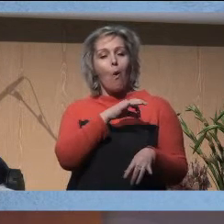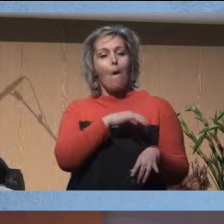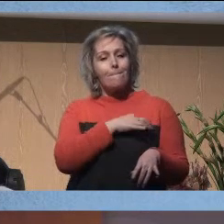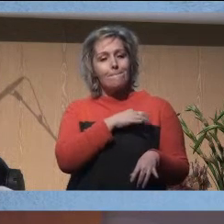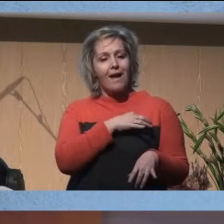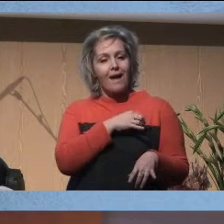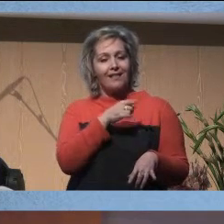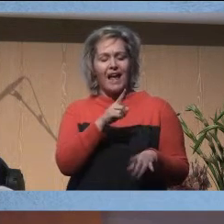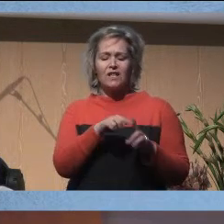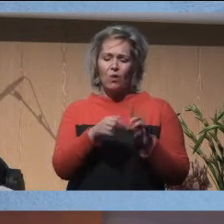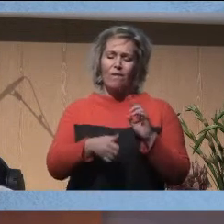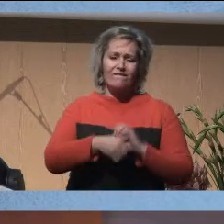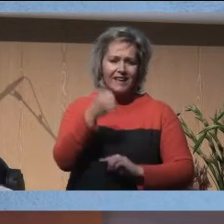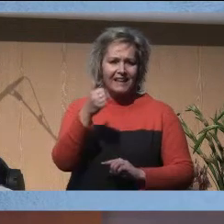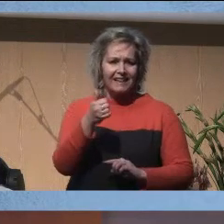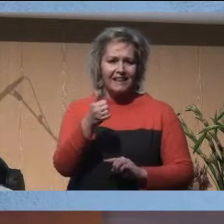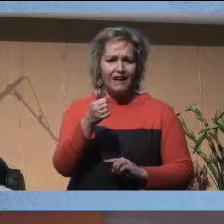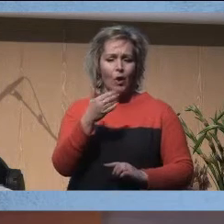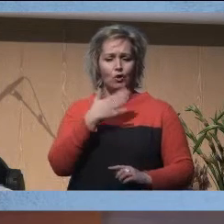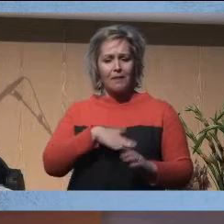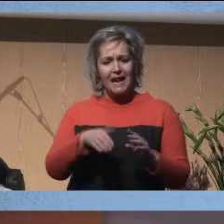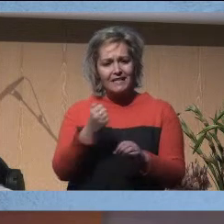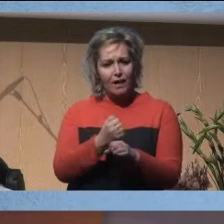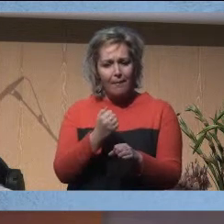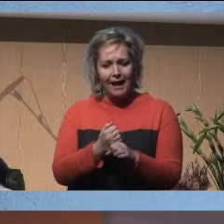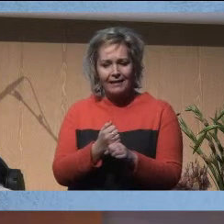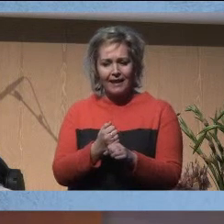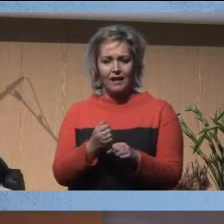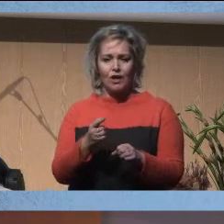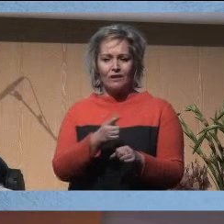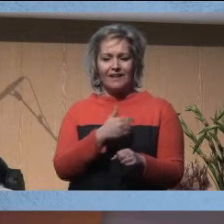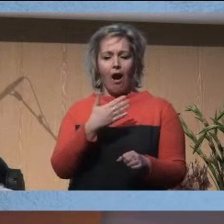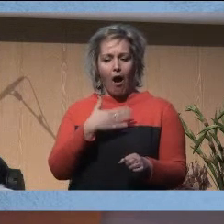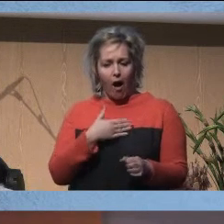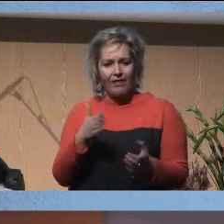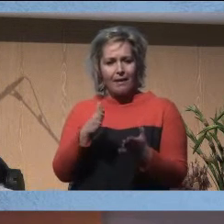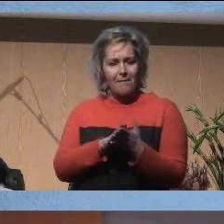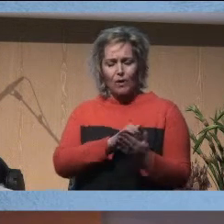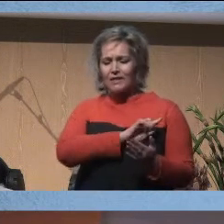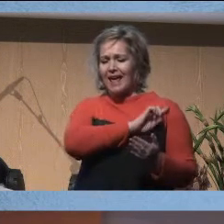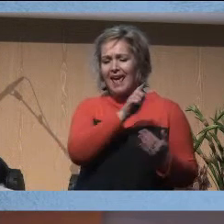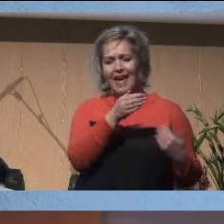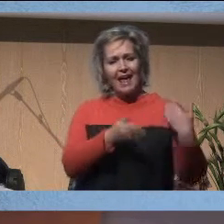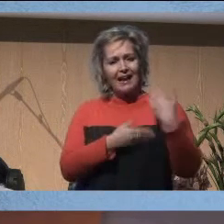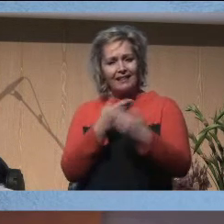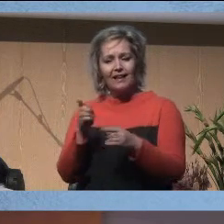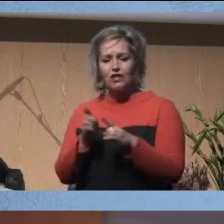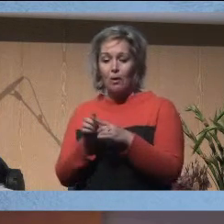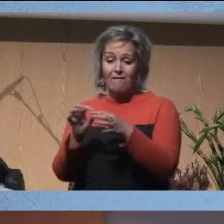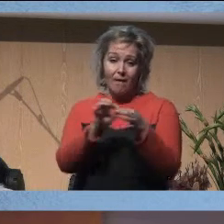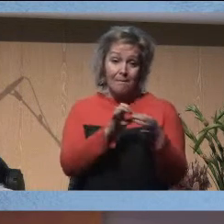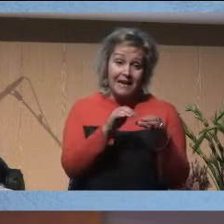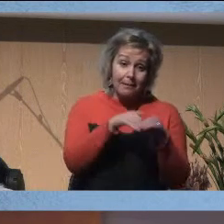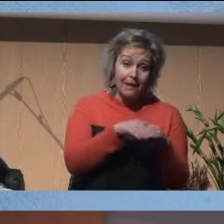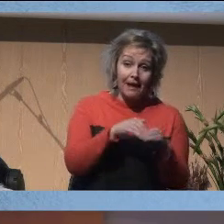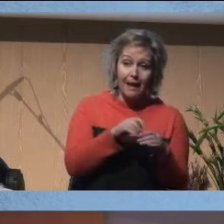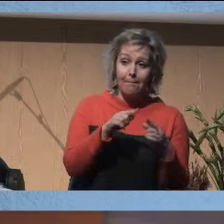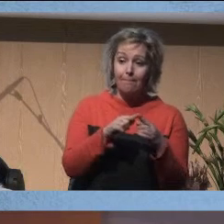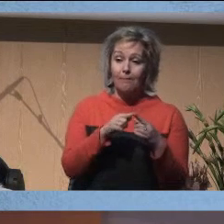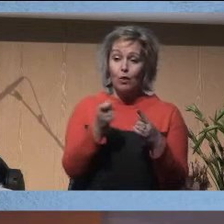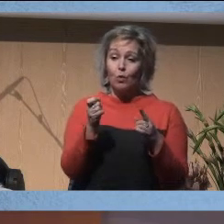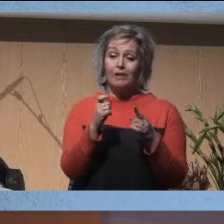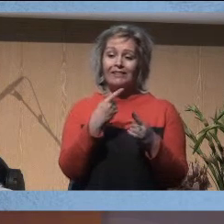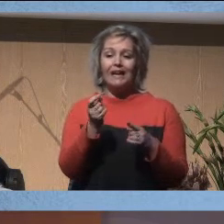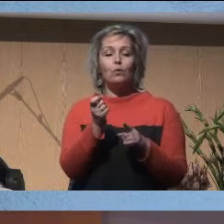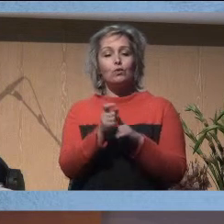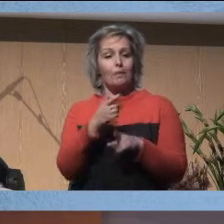det er så viktig. Og som helsearbeidere, så må vi ha det med oss hele tiden, som familiemedlemmer, det er noen som er